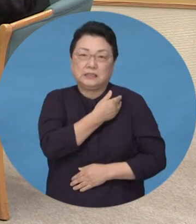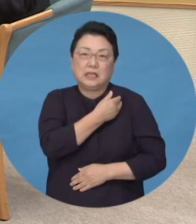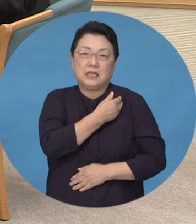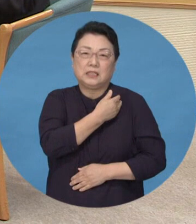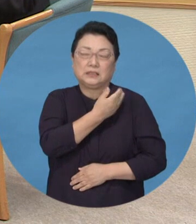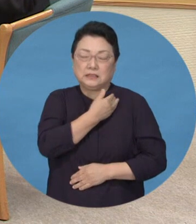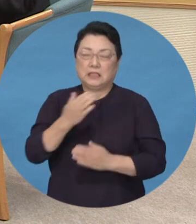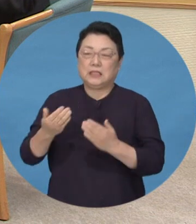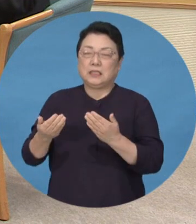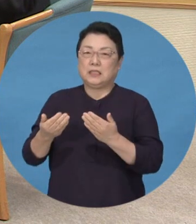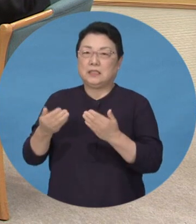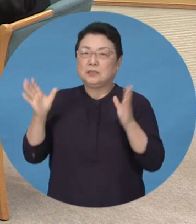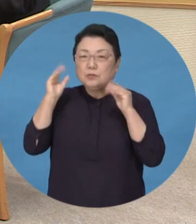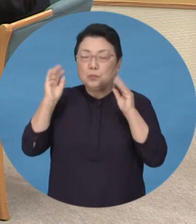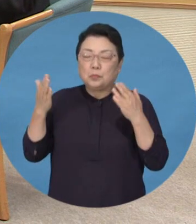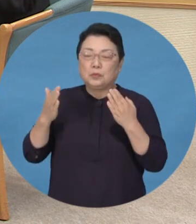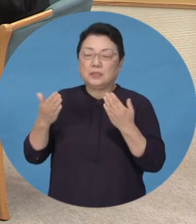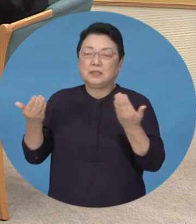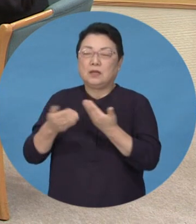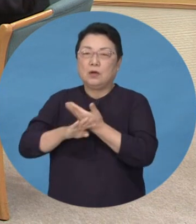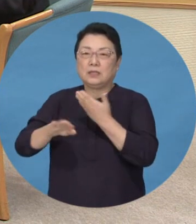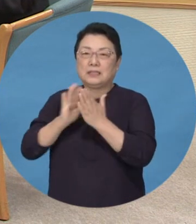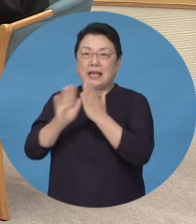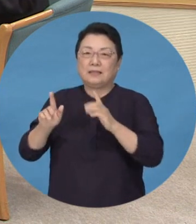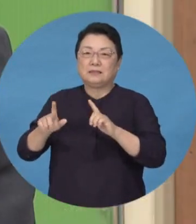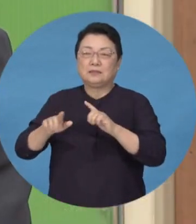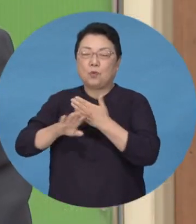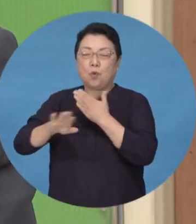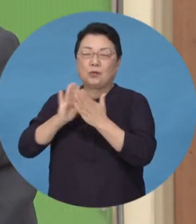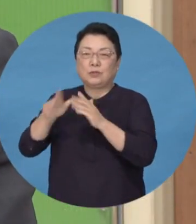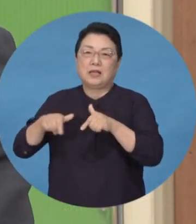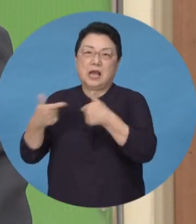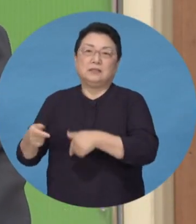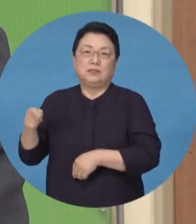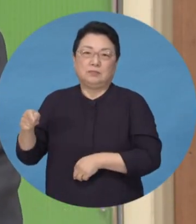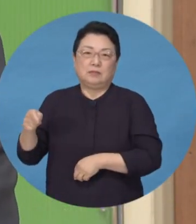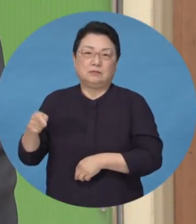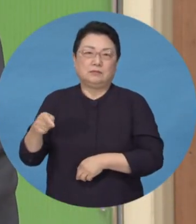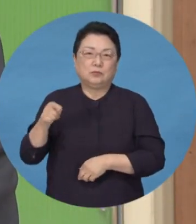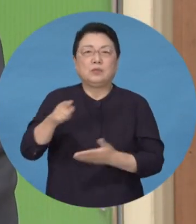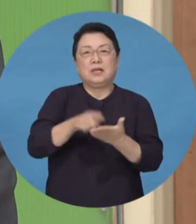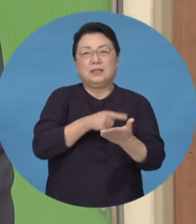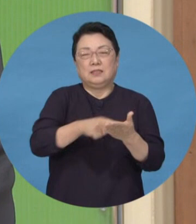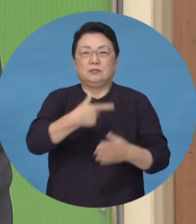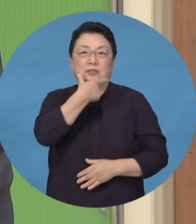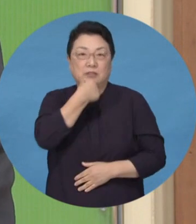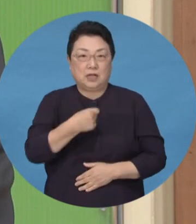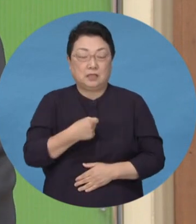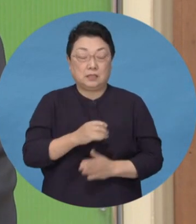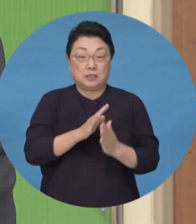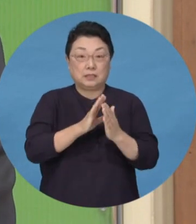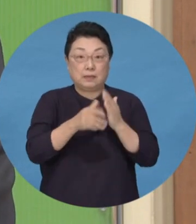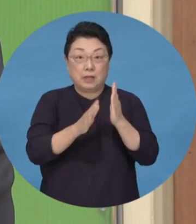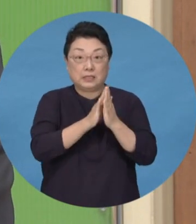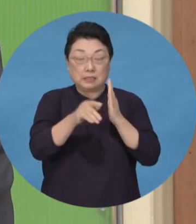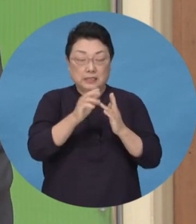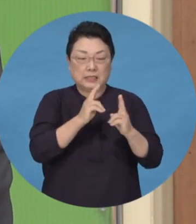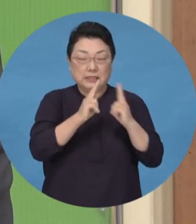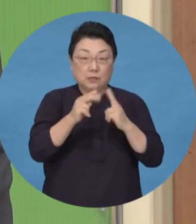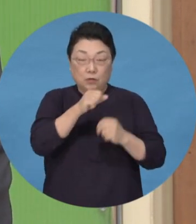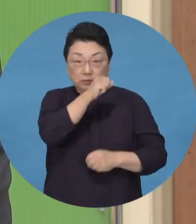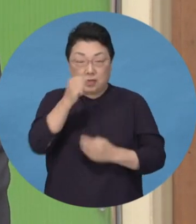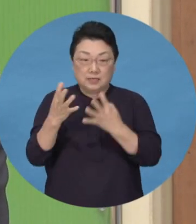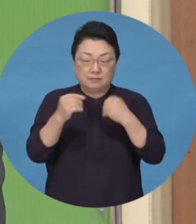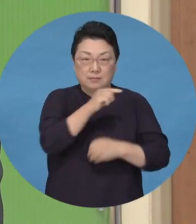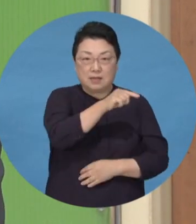ている状況を解消したいそれにはですね県内こういう素晴らしい今日はありますユーノ